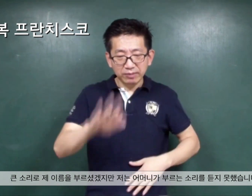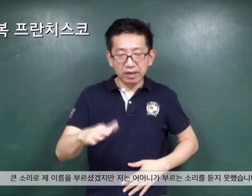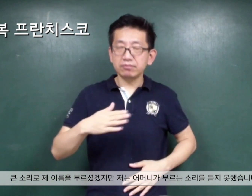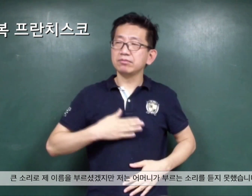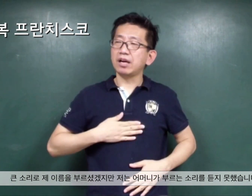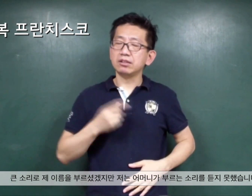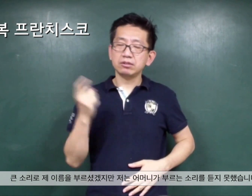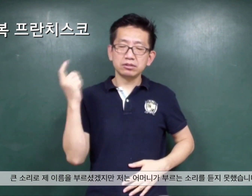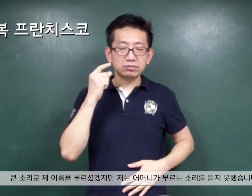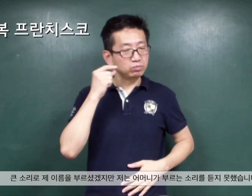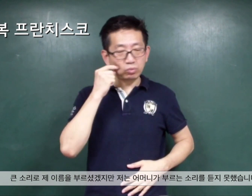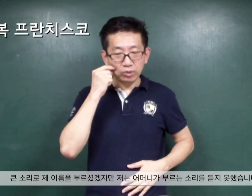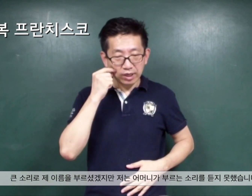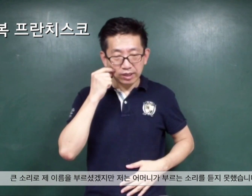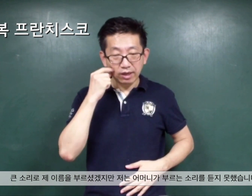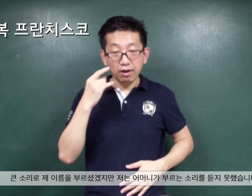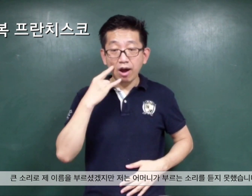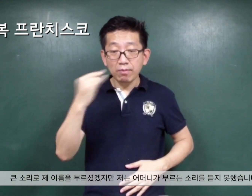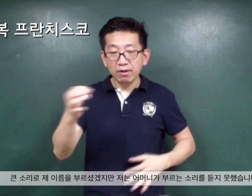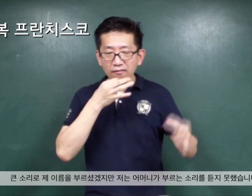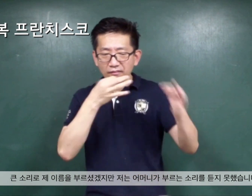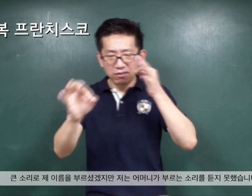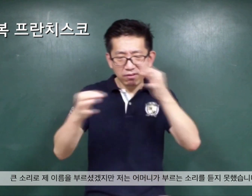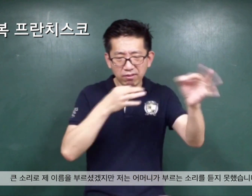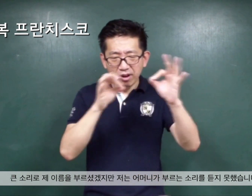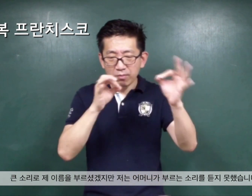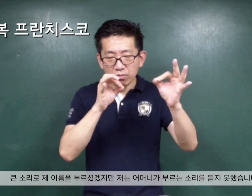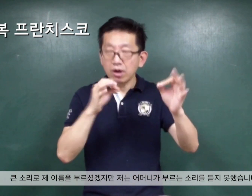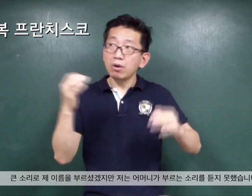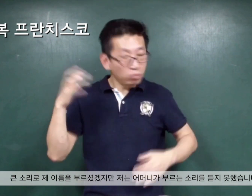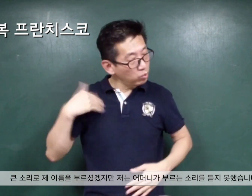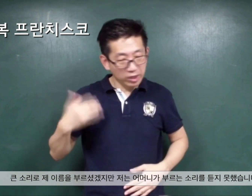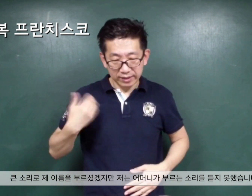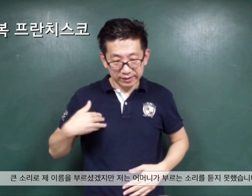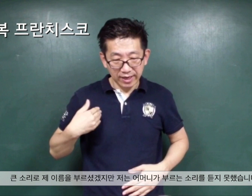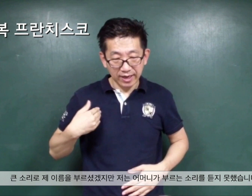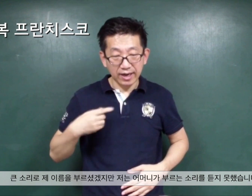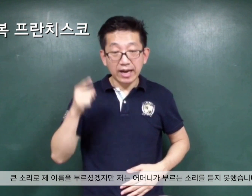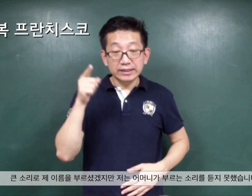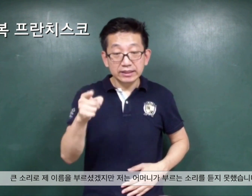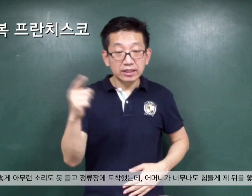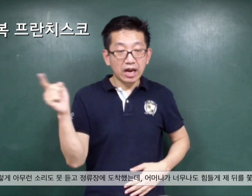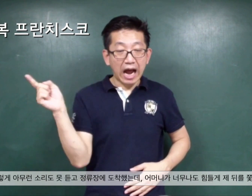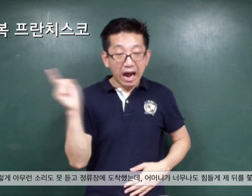큰 소리로 제 이름을 부르셨겠지만 저는 소리를 듣지 못했습니다.